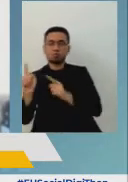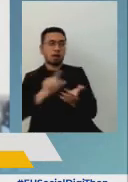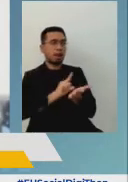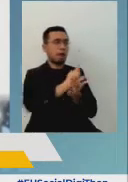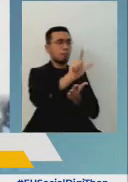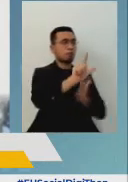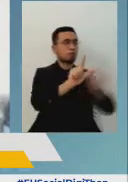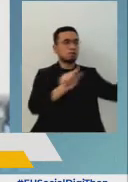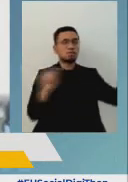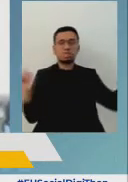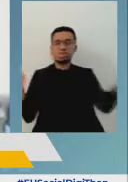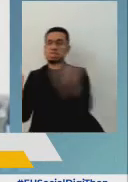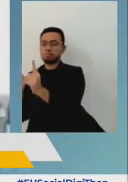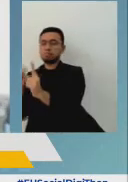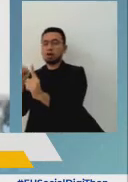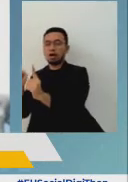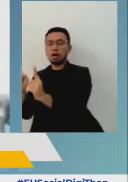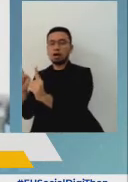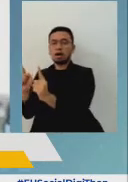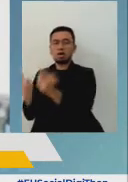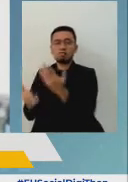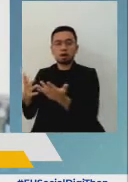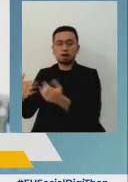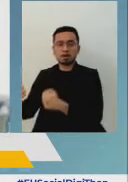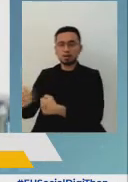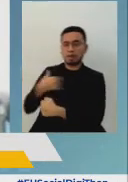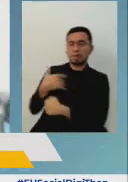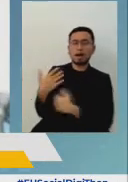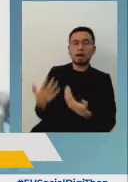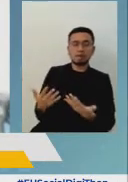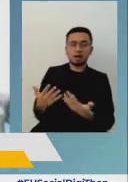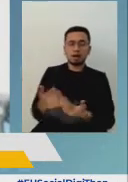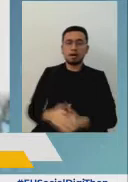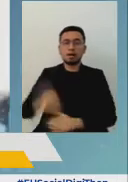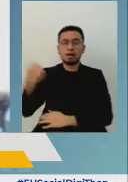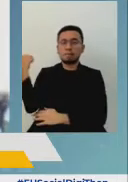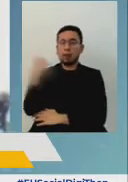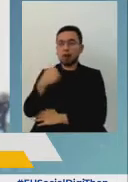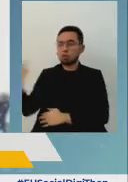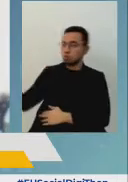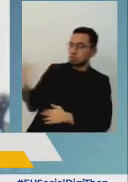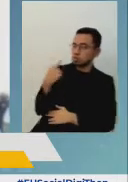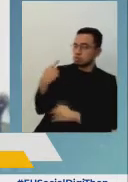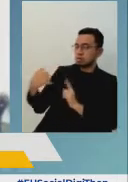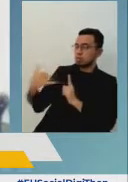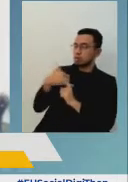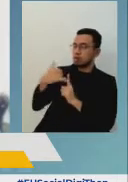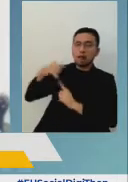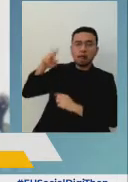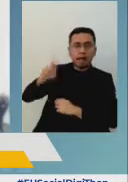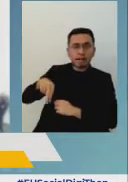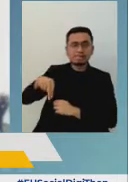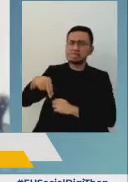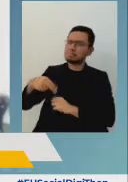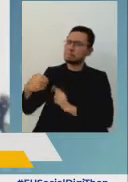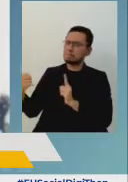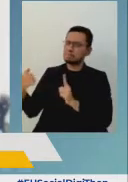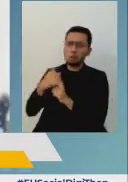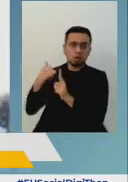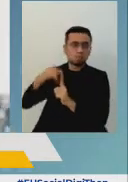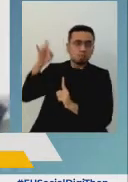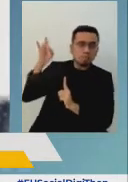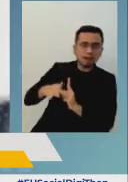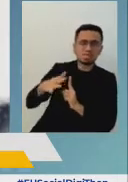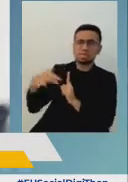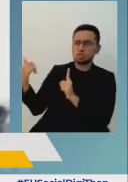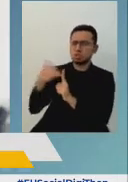melakukan sesuatu. Dan dampaknya lagi adalah si pelaku tadi akan kembali membuli dirinya secara lebih parah lagi.